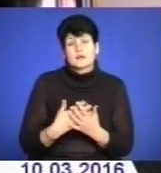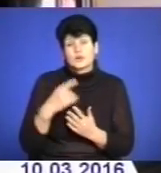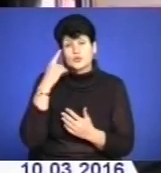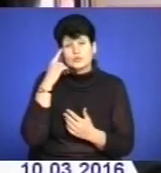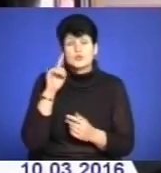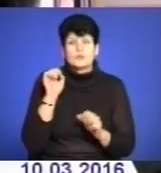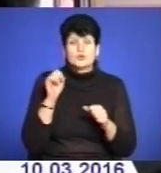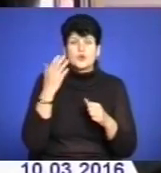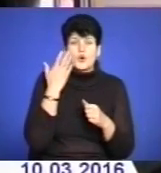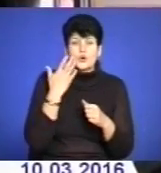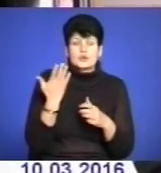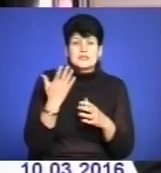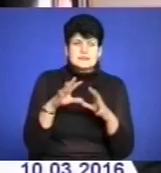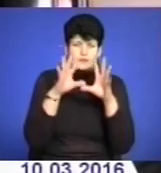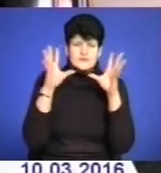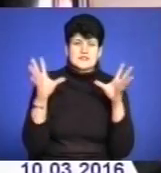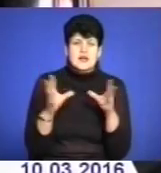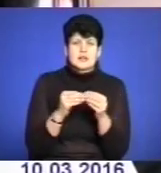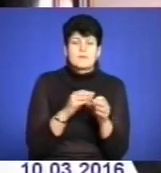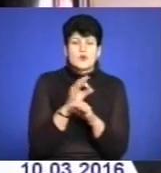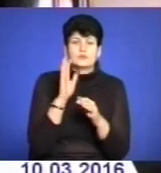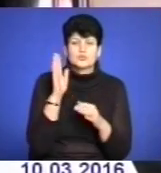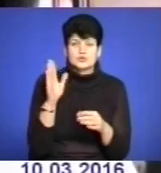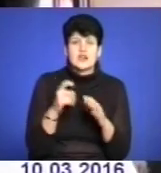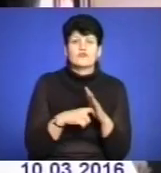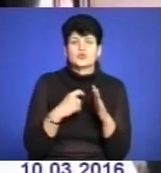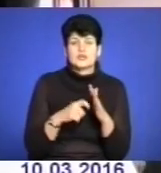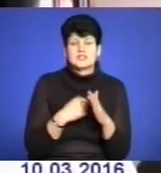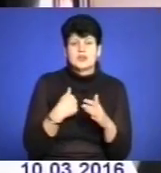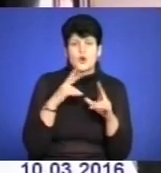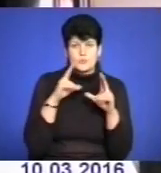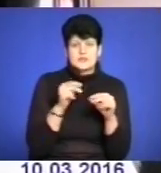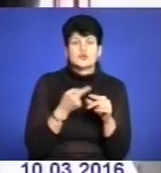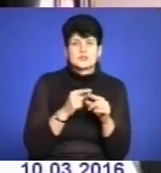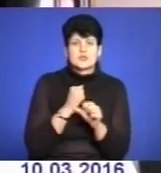колись може це вилитися в загальний великий проект. Ну а по Донеччині я обіцяю, що я це зроблю.